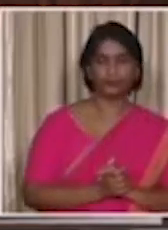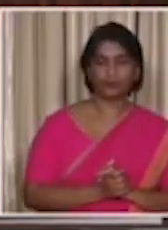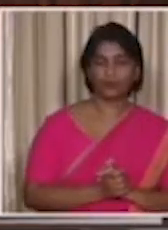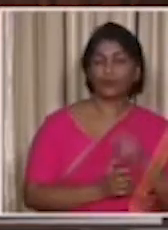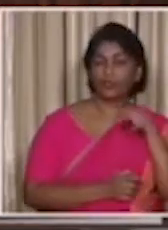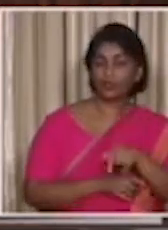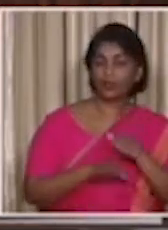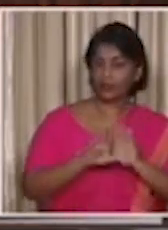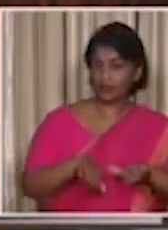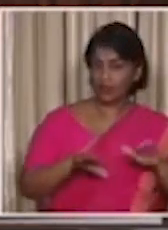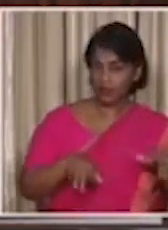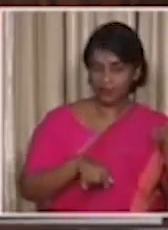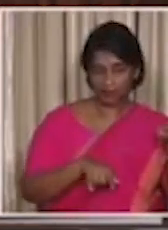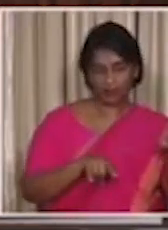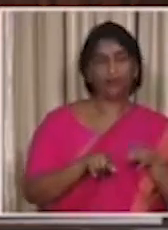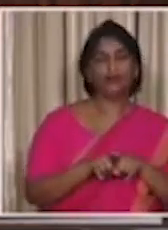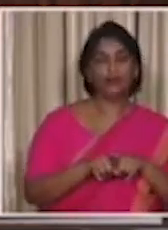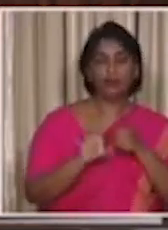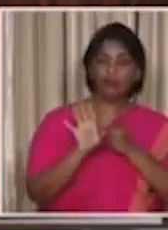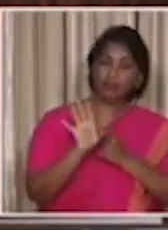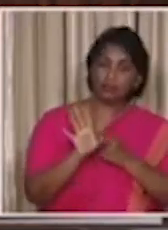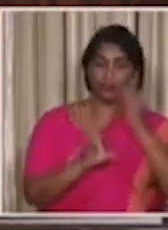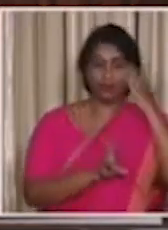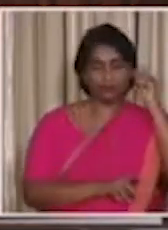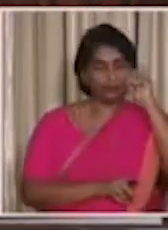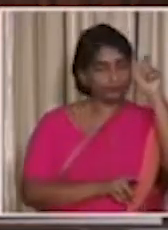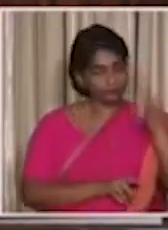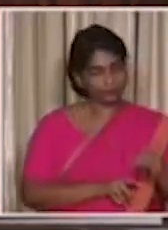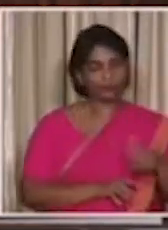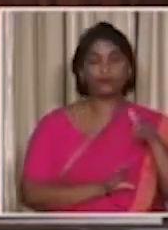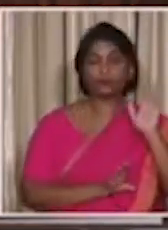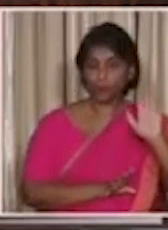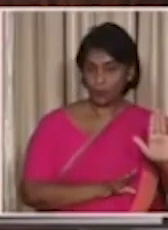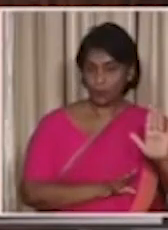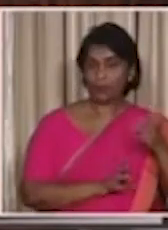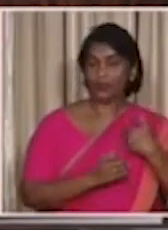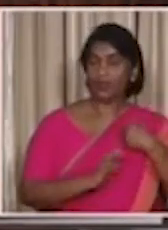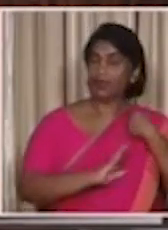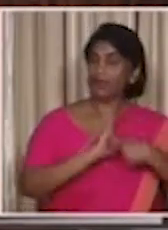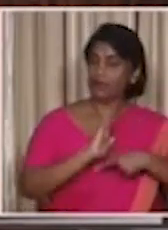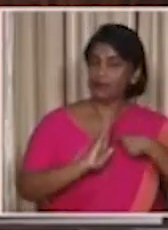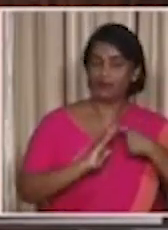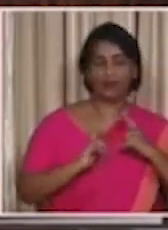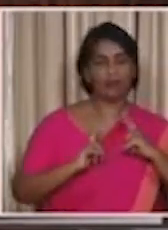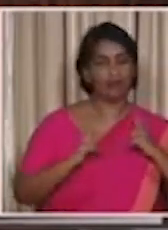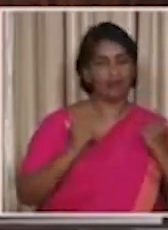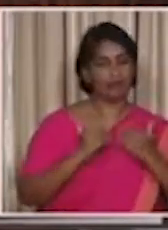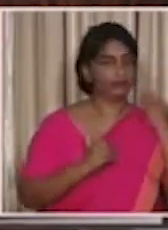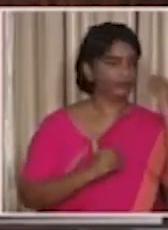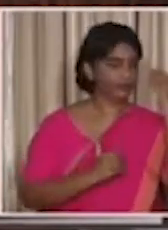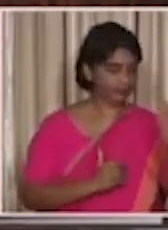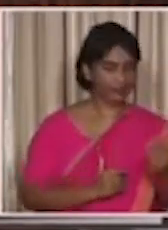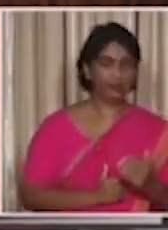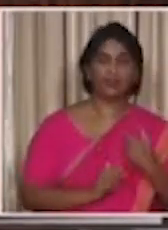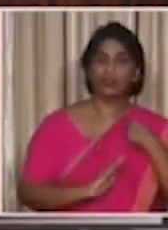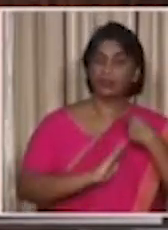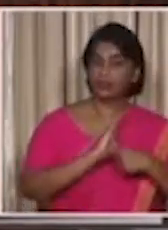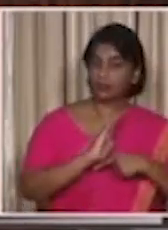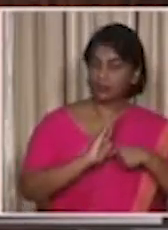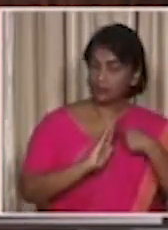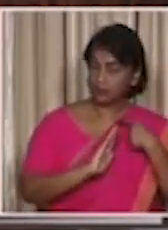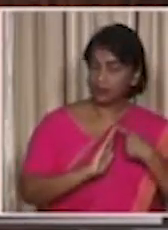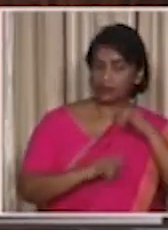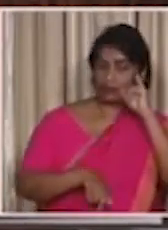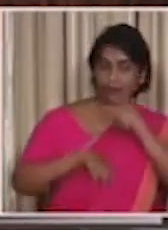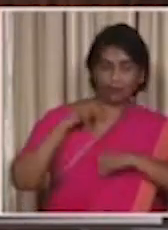මේ දරුදැරියන් මේ තරුණ තරුණියන් තමයි අපේ රටේ අනාගත පරම්පරාව. රට